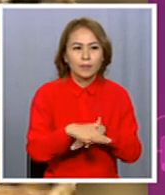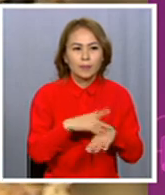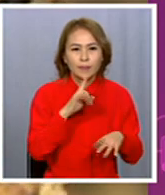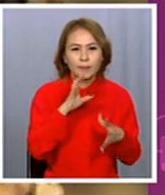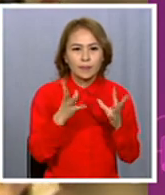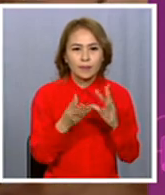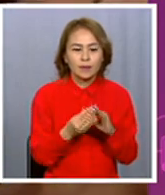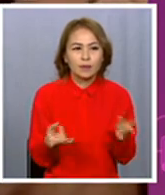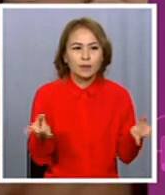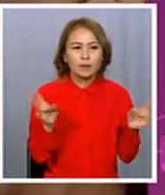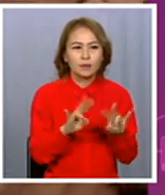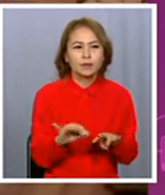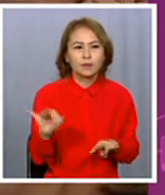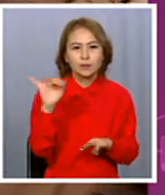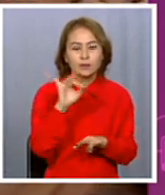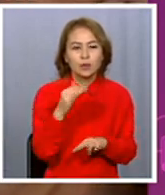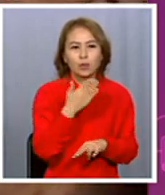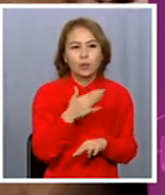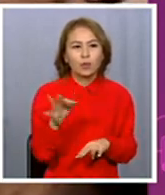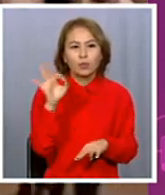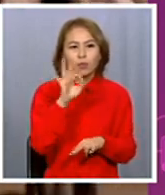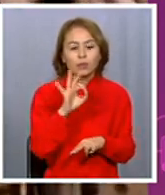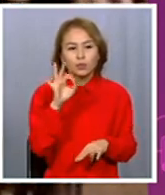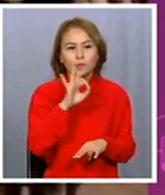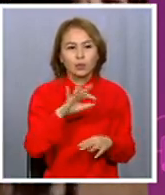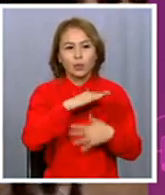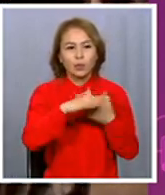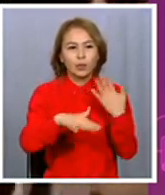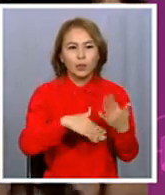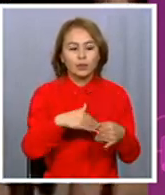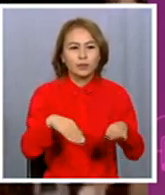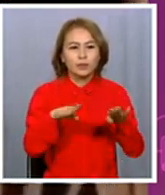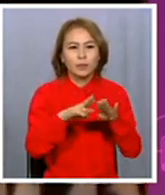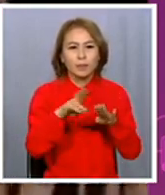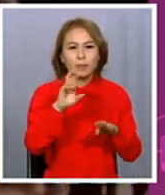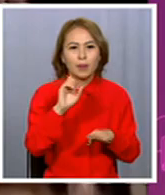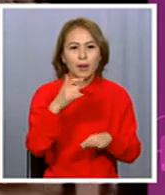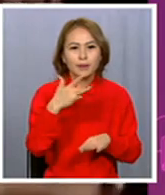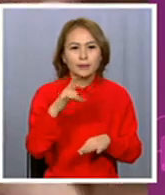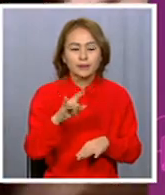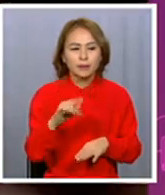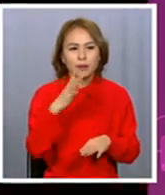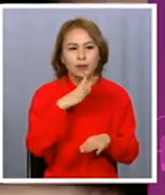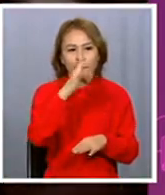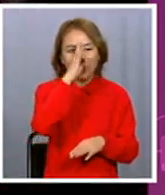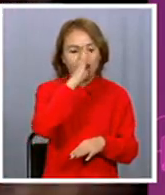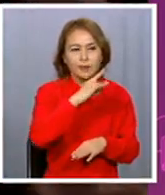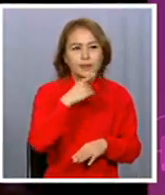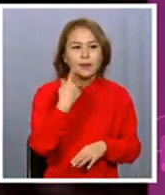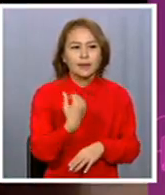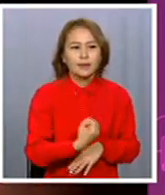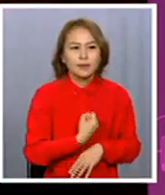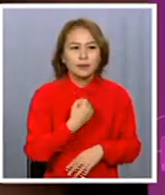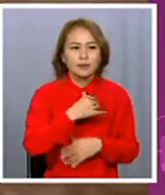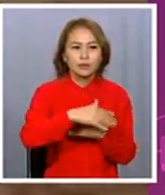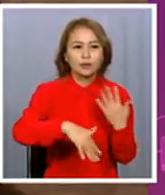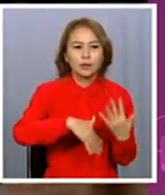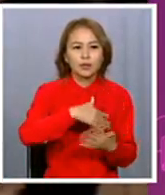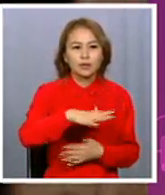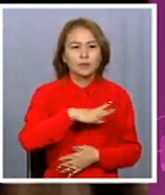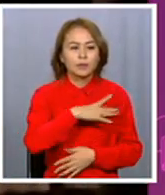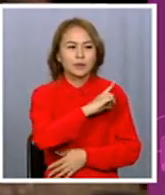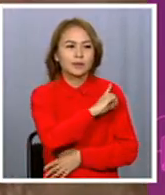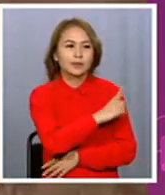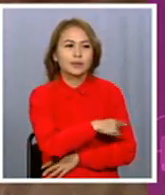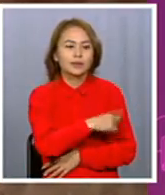аңыз. Ол бойынша Ойран төбеде бағзы заманда қалмақ пен қазақ әскері шайқасқан. Күші тең екі